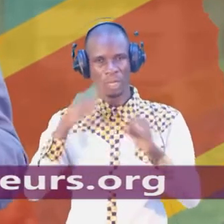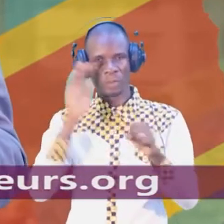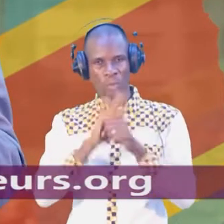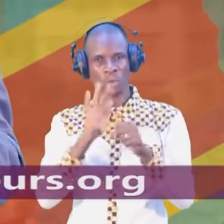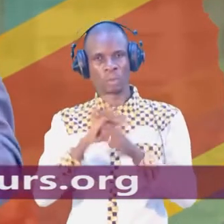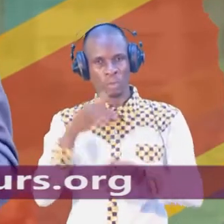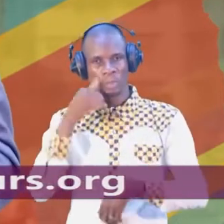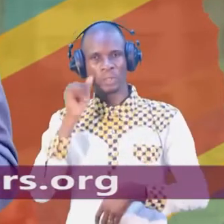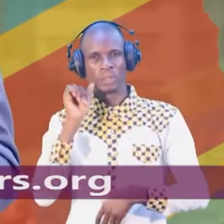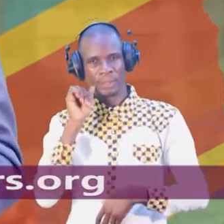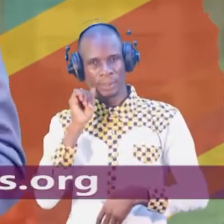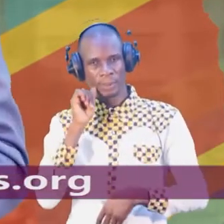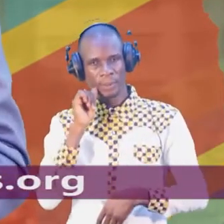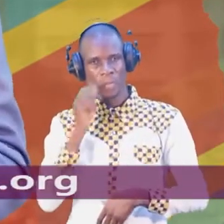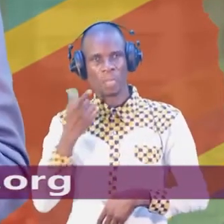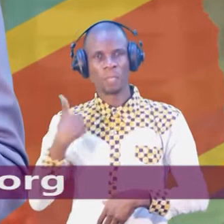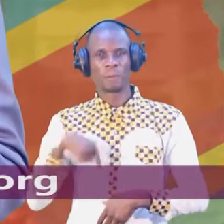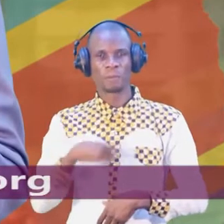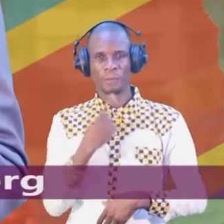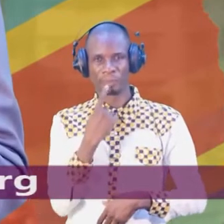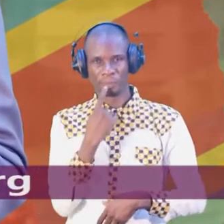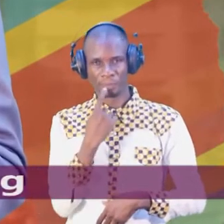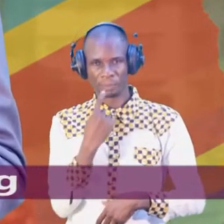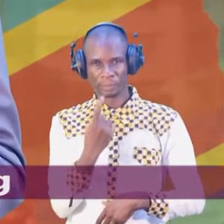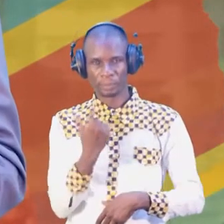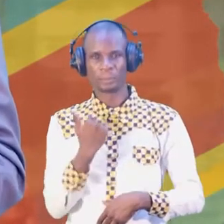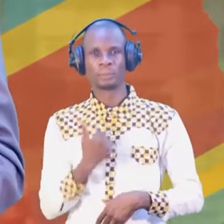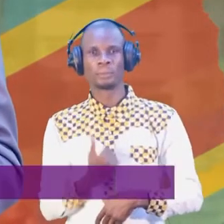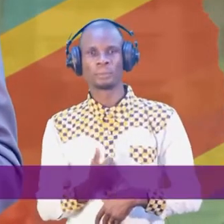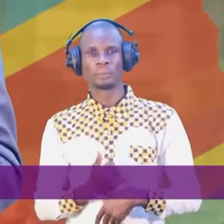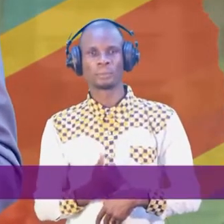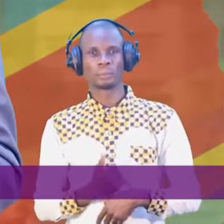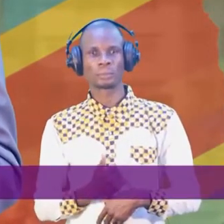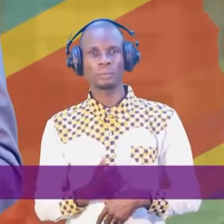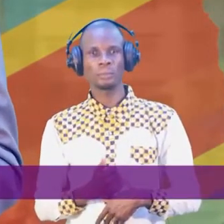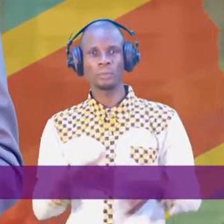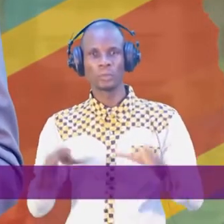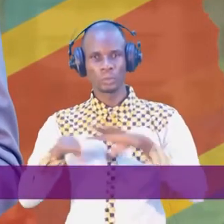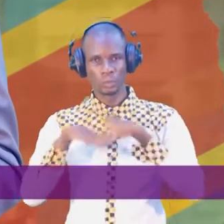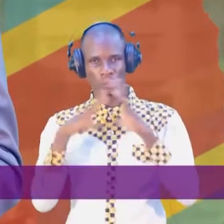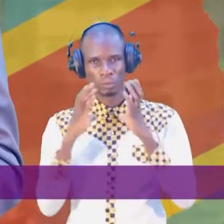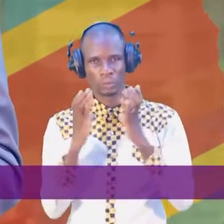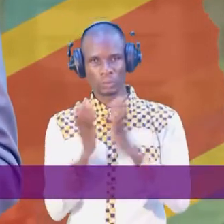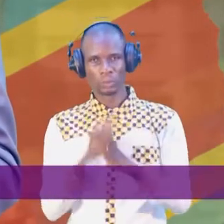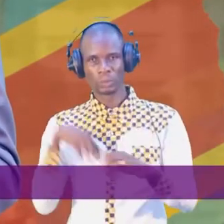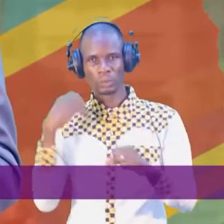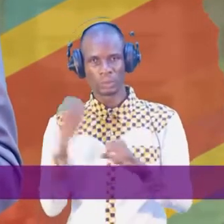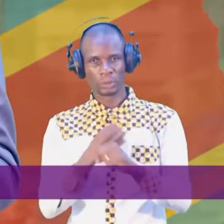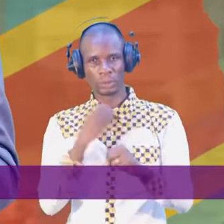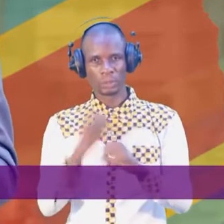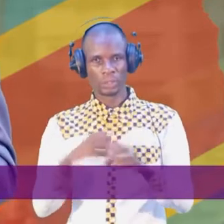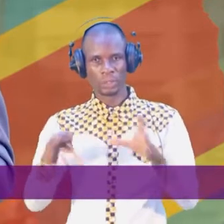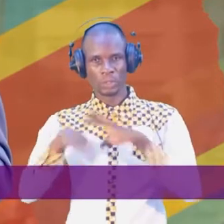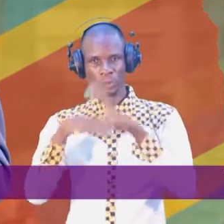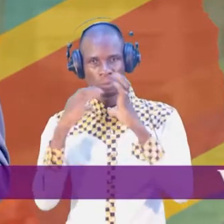bandiete morobeli abiso akotaki na bozindo na yango lobi pona kolobate déjà fait manso masiko